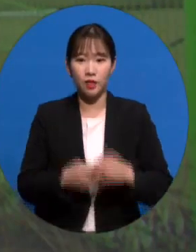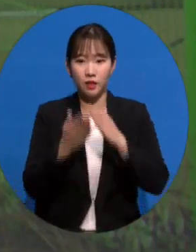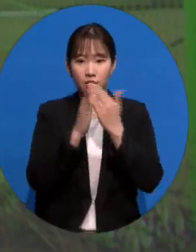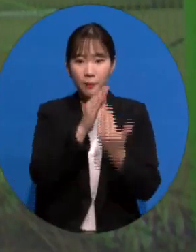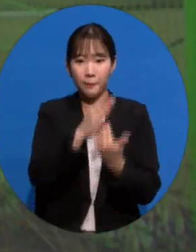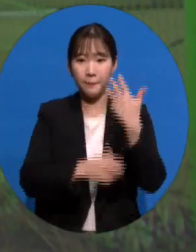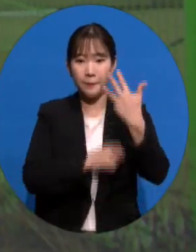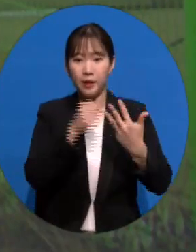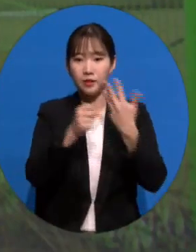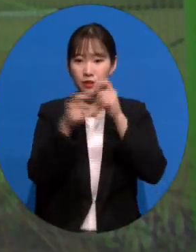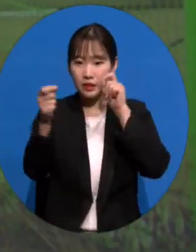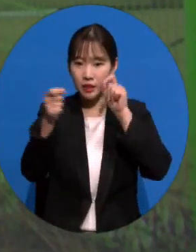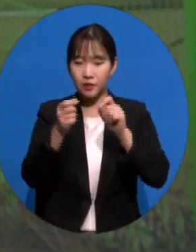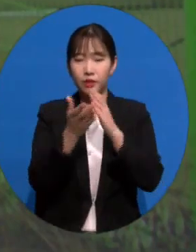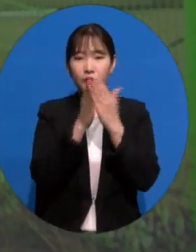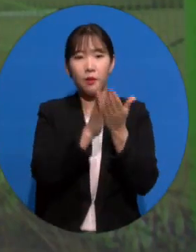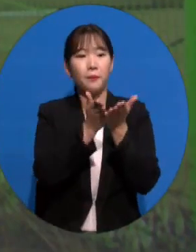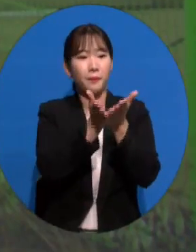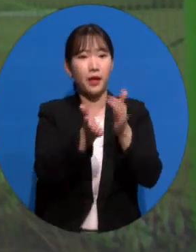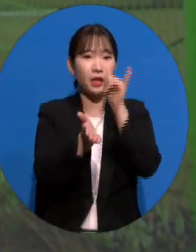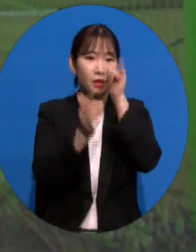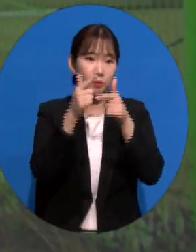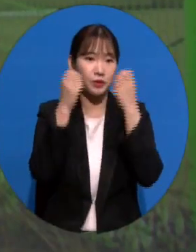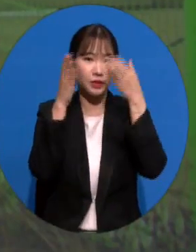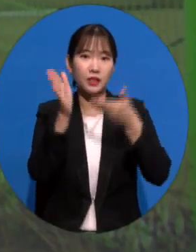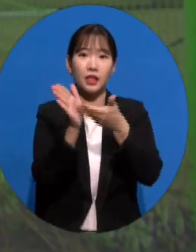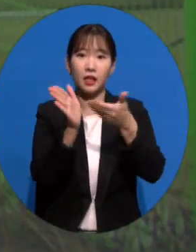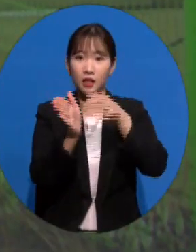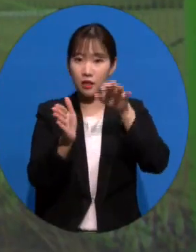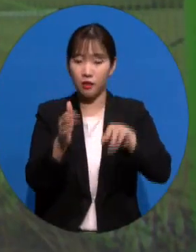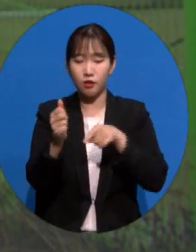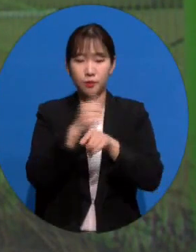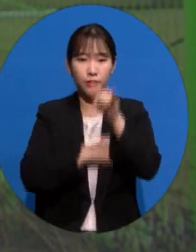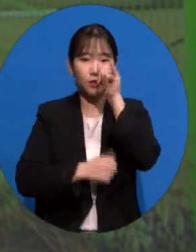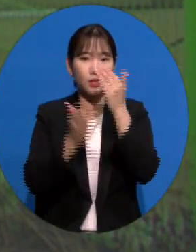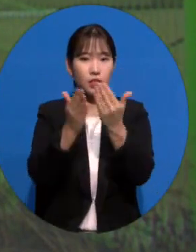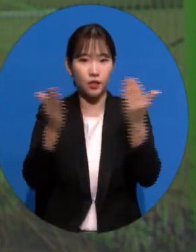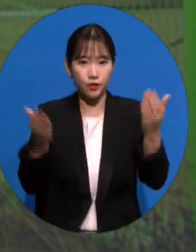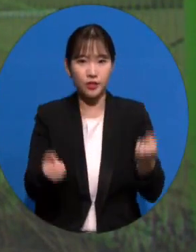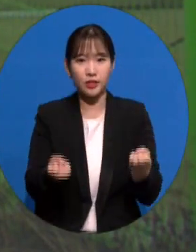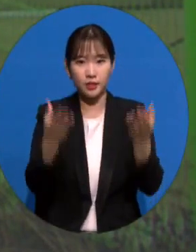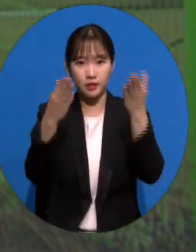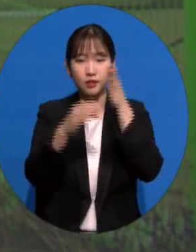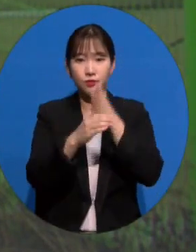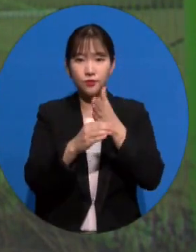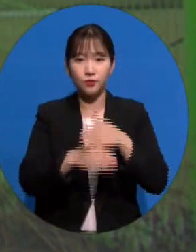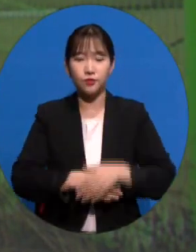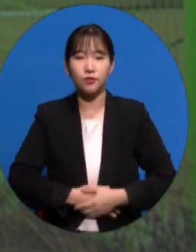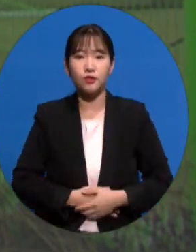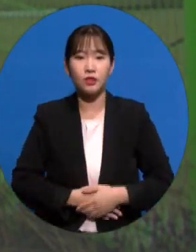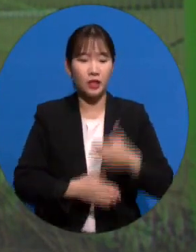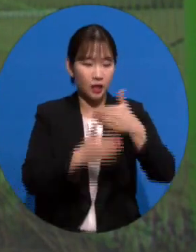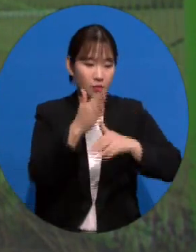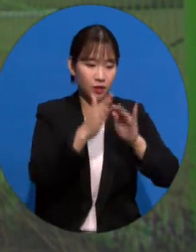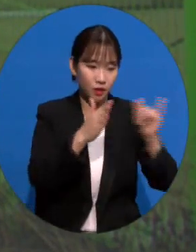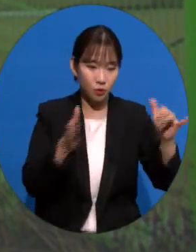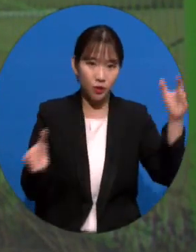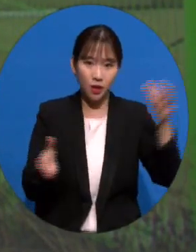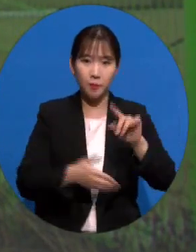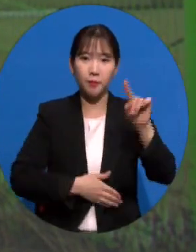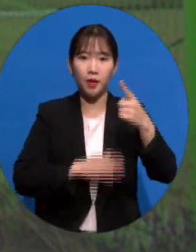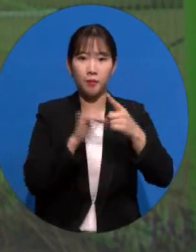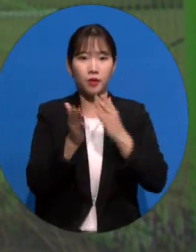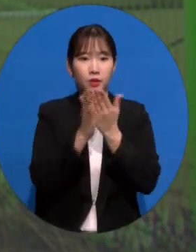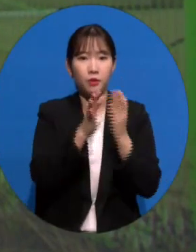세월호 참사 8주기를 앞두고 세월호 선체가 있는 목포 신항에서 뜻깊은 전시회가 열리고 있습니다. 유가족 등 100명의